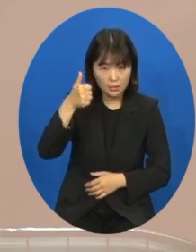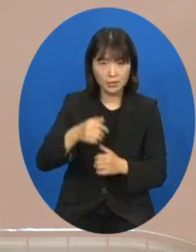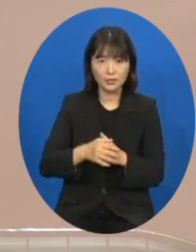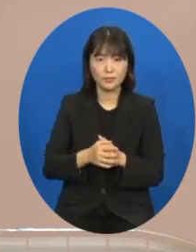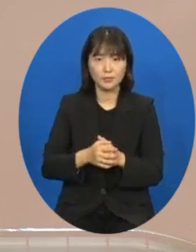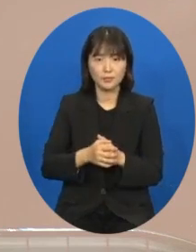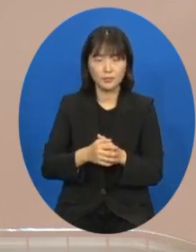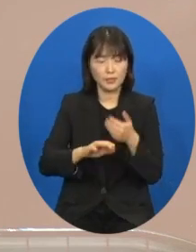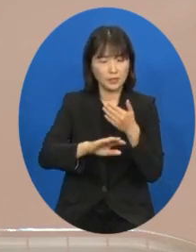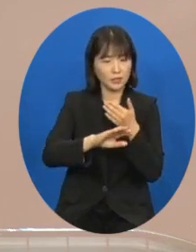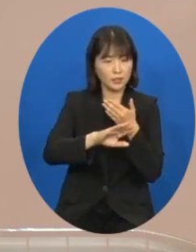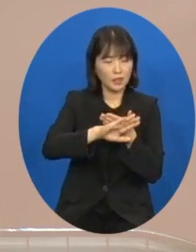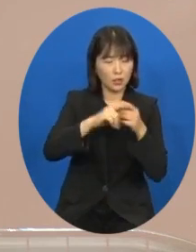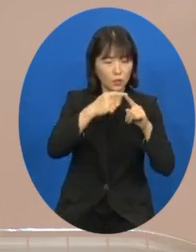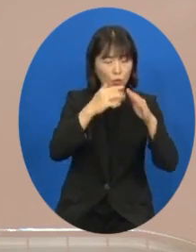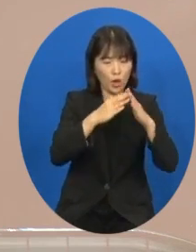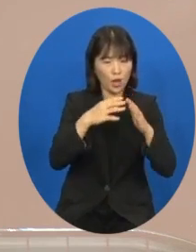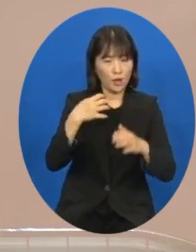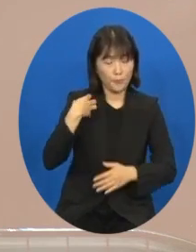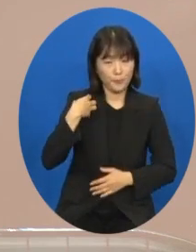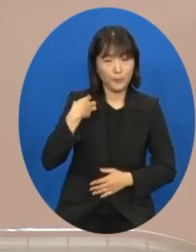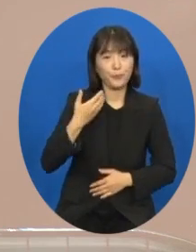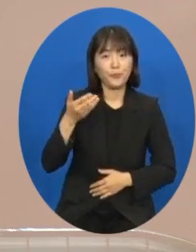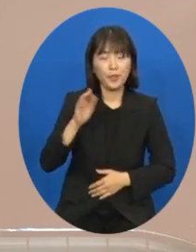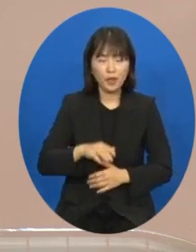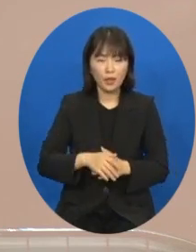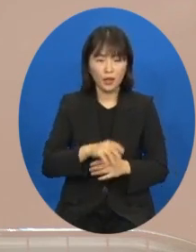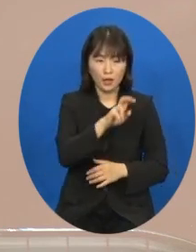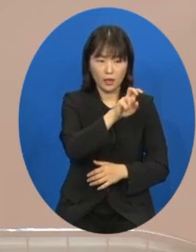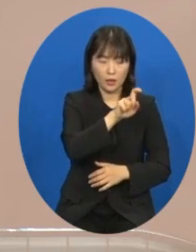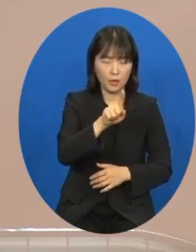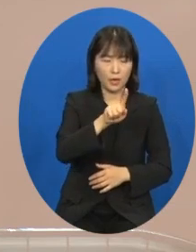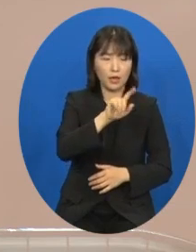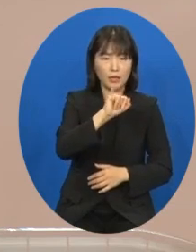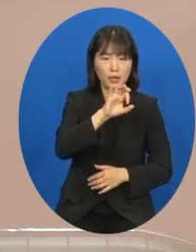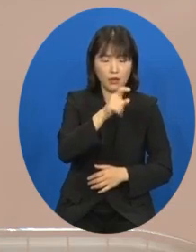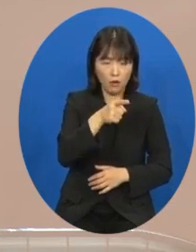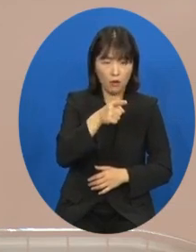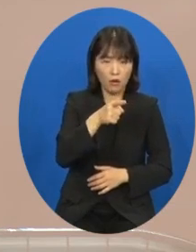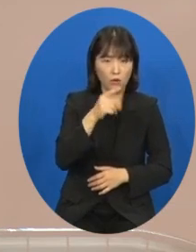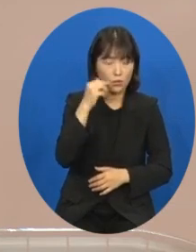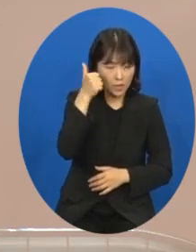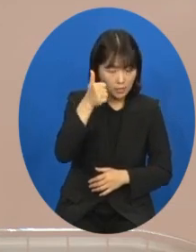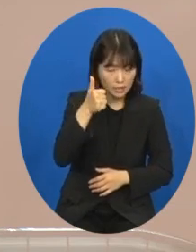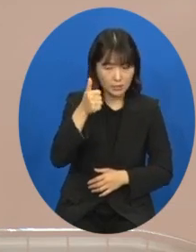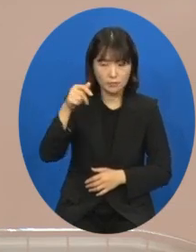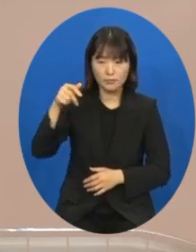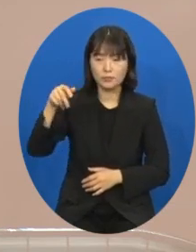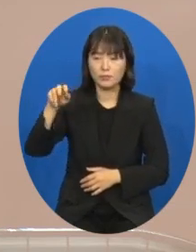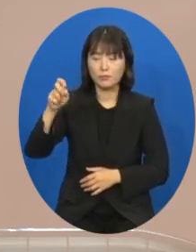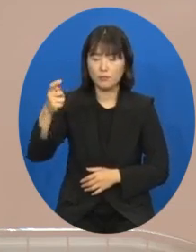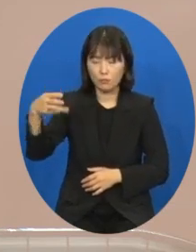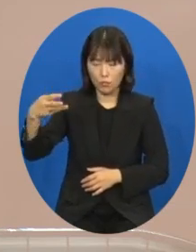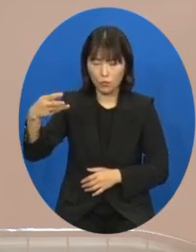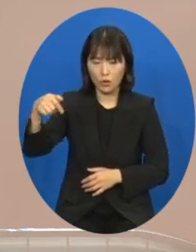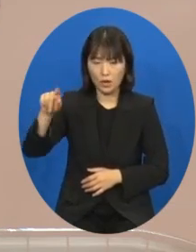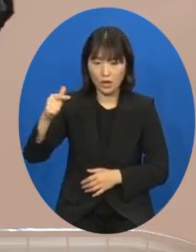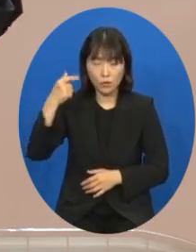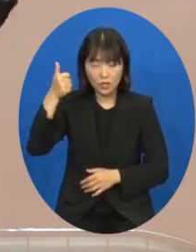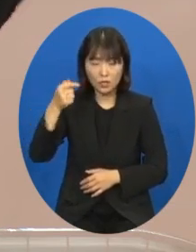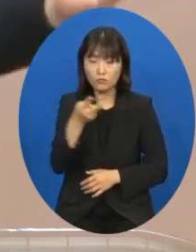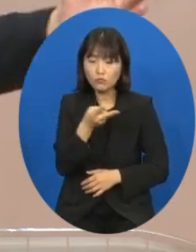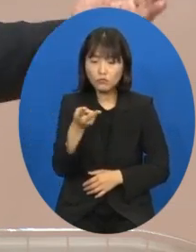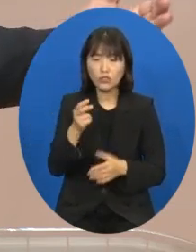교회에 담임을 하셨는데 이 마이어 목사님과 캠벨 목사님은 서로 친구사요. 이 캠벨 몰간